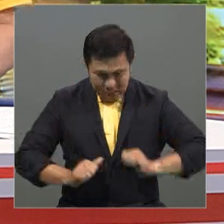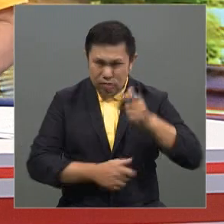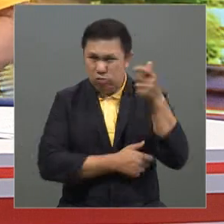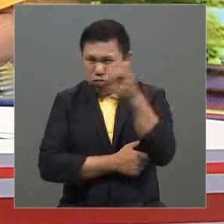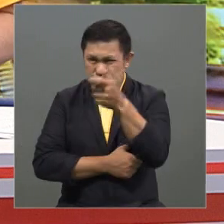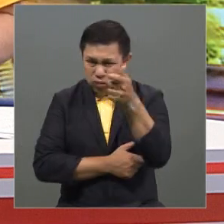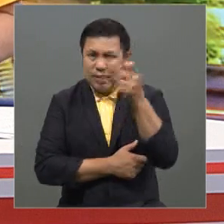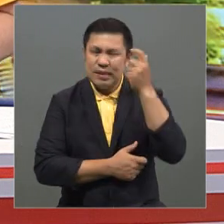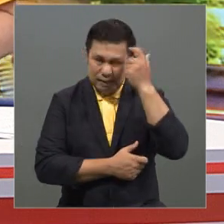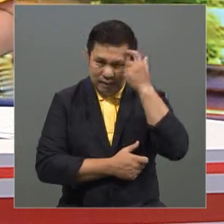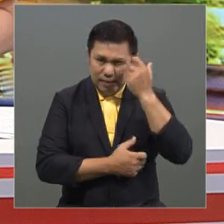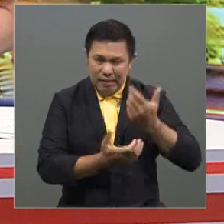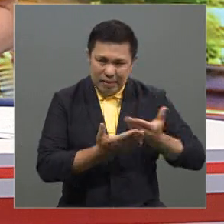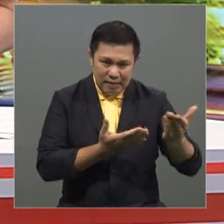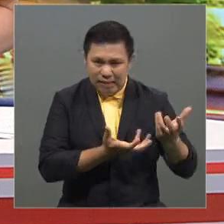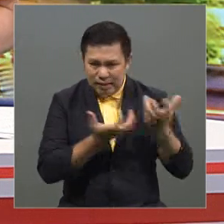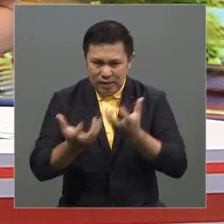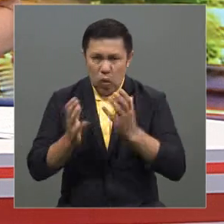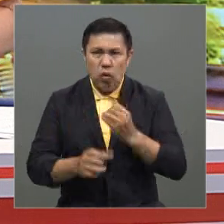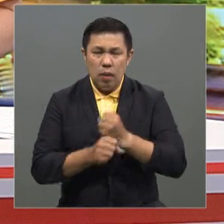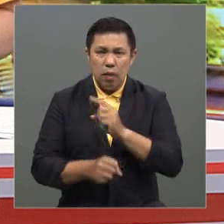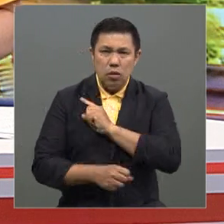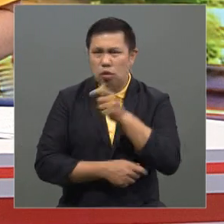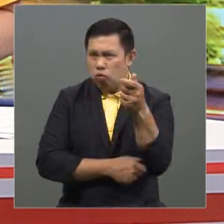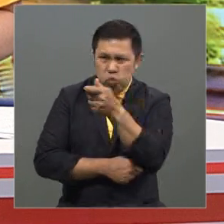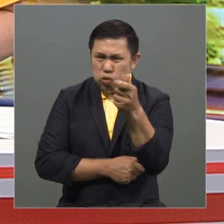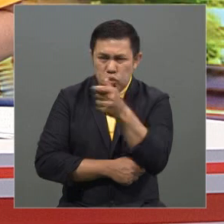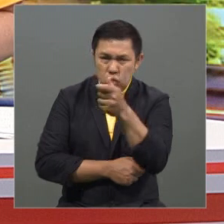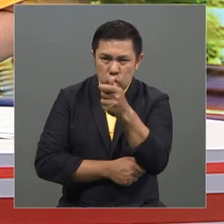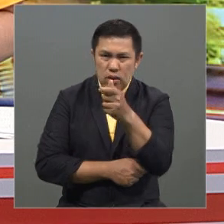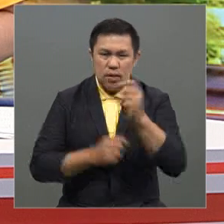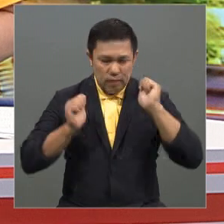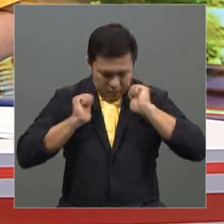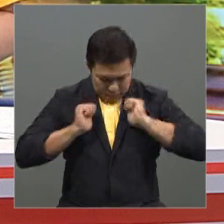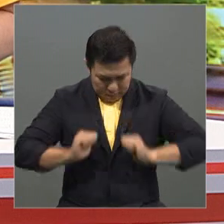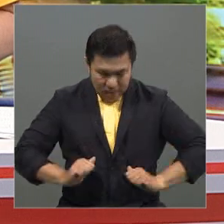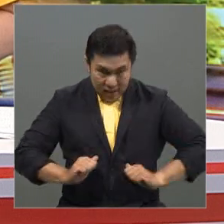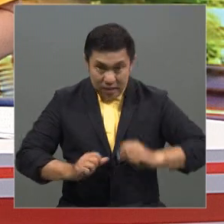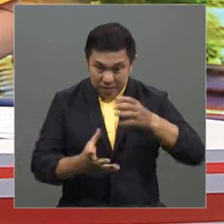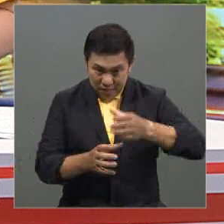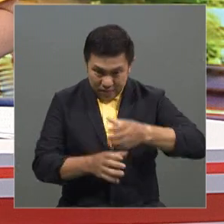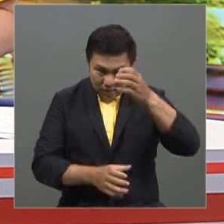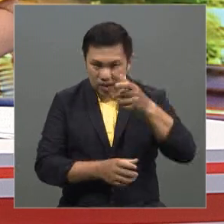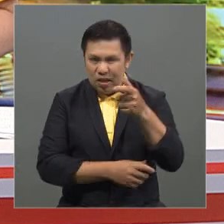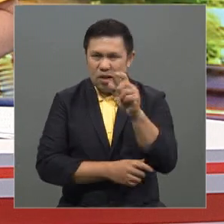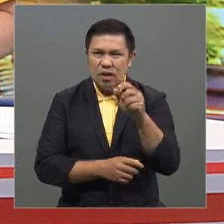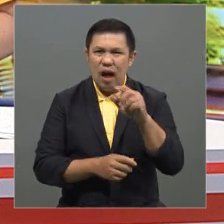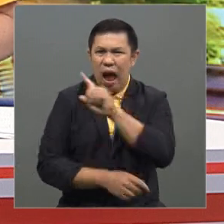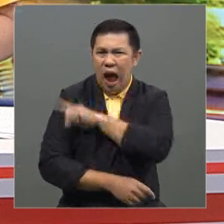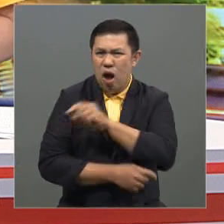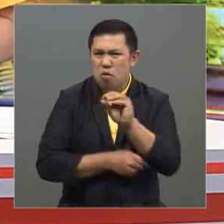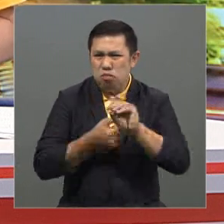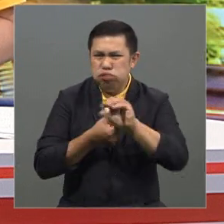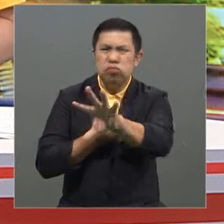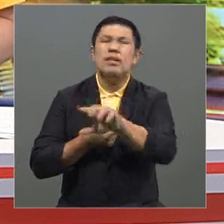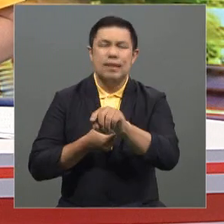ยวจะต้องมีการจัดเข้าไปเพิ่มเติมเพื่อให้เจ้าหน้าที่เข้าไประงับเหตุในพื้นที่ที่มีความคับแคบแบบนี้ได้ด้วยนะคะ ครับขณะที่การให้ความช่วย